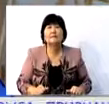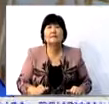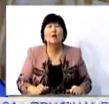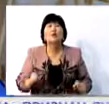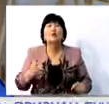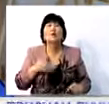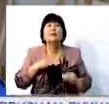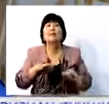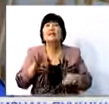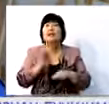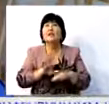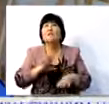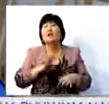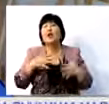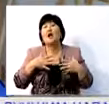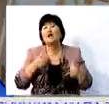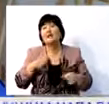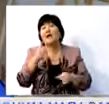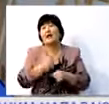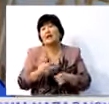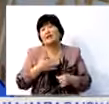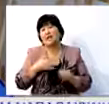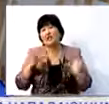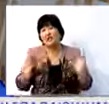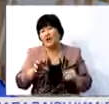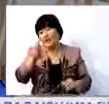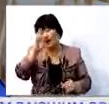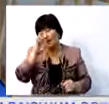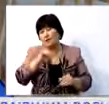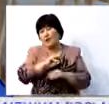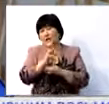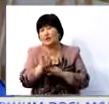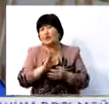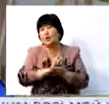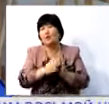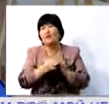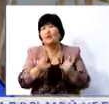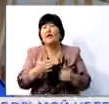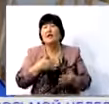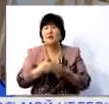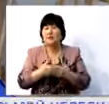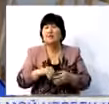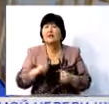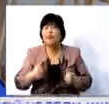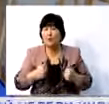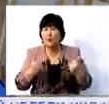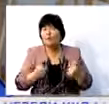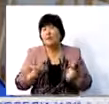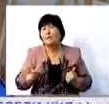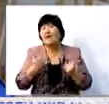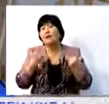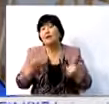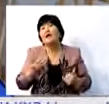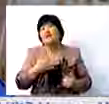Чтобы наши дети не болели, были здоровы – это главная наша забота. Государство создает все условия для этого, и мы прилагаем все усилия во благо